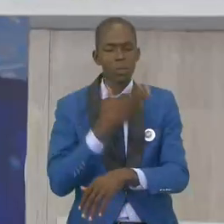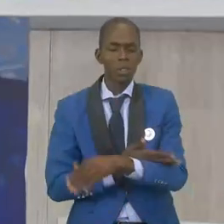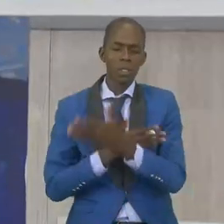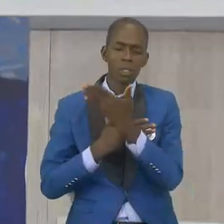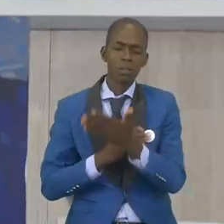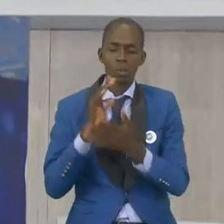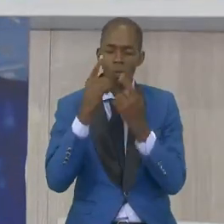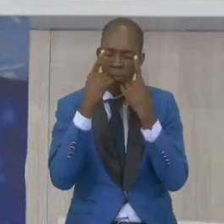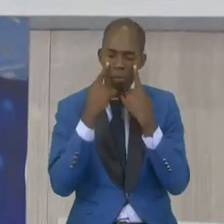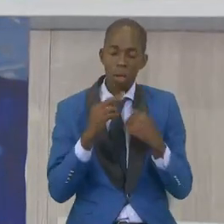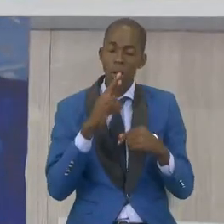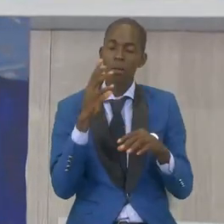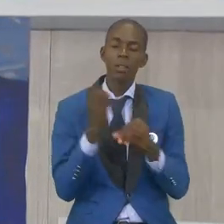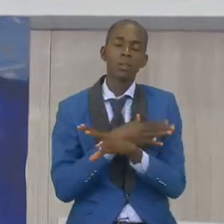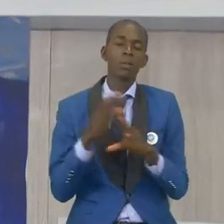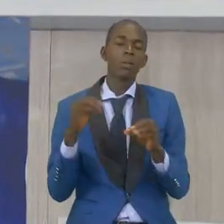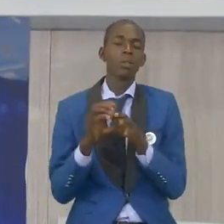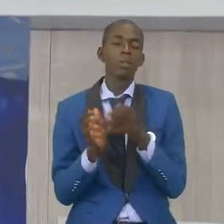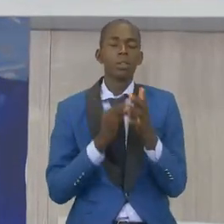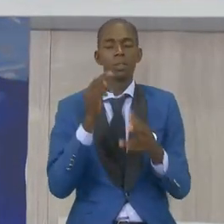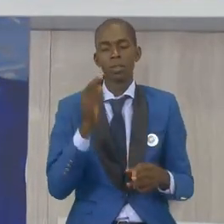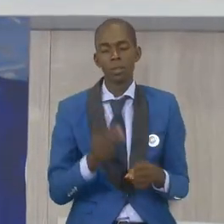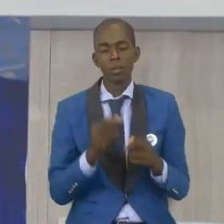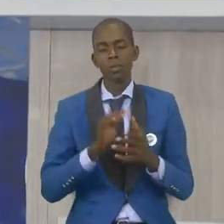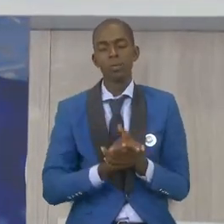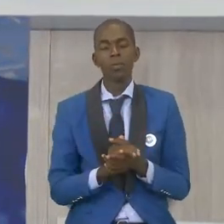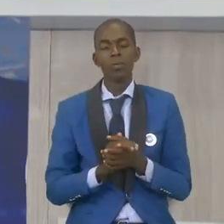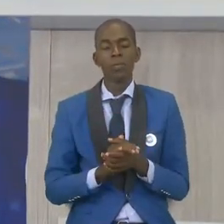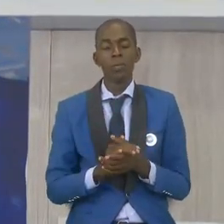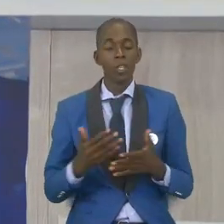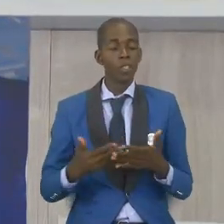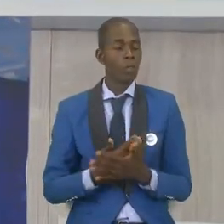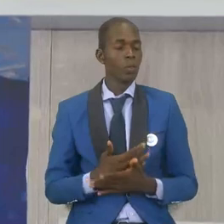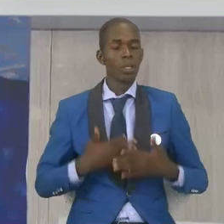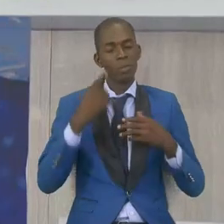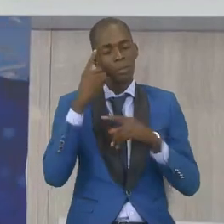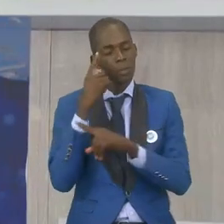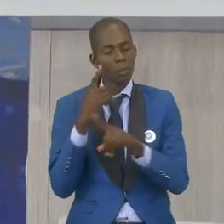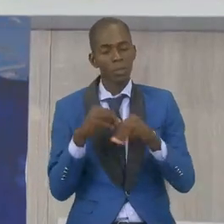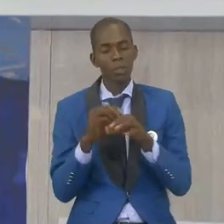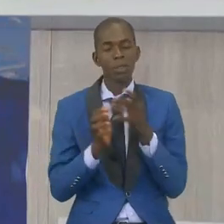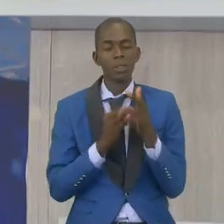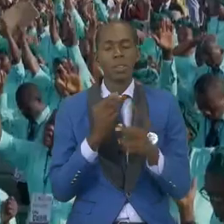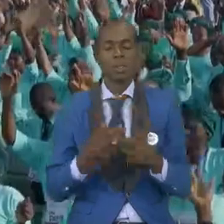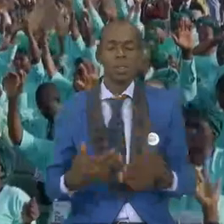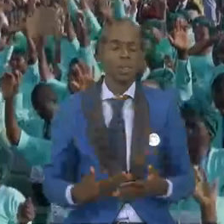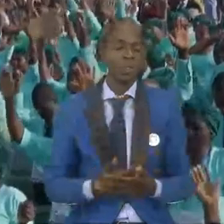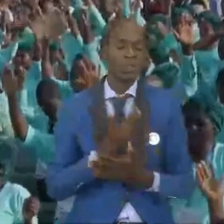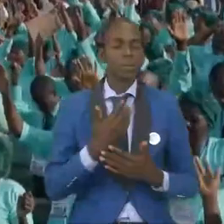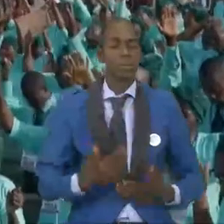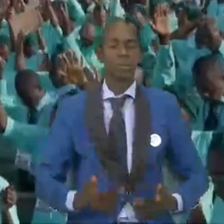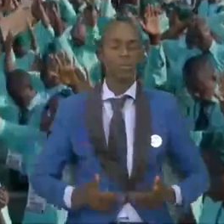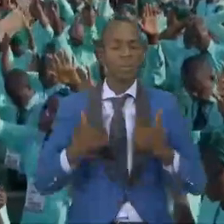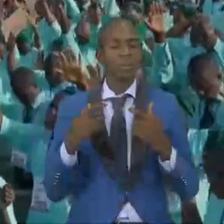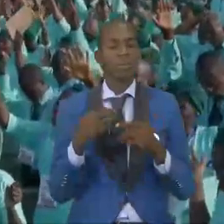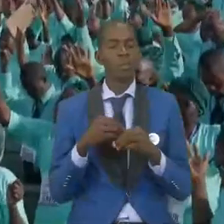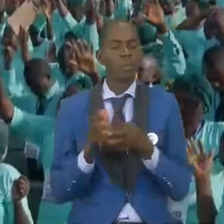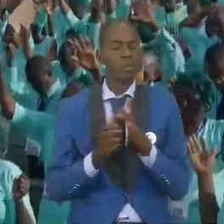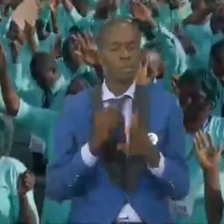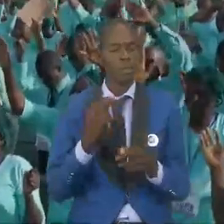vie. Mon fils, ma fille là-bas, tes larmes sont effacées. Une nouvelle